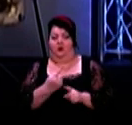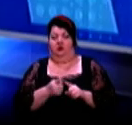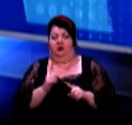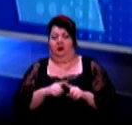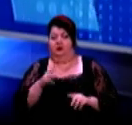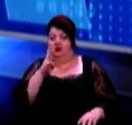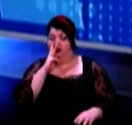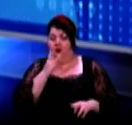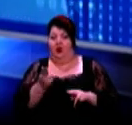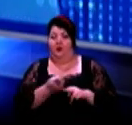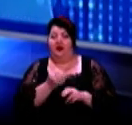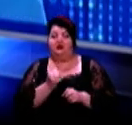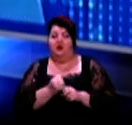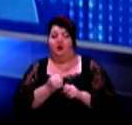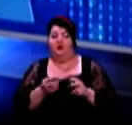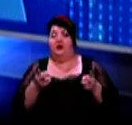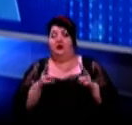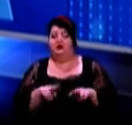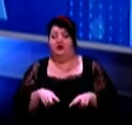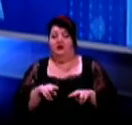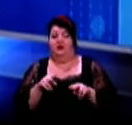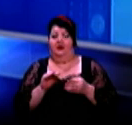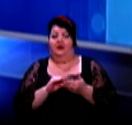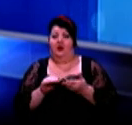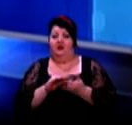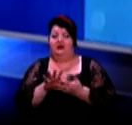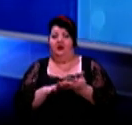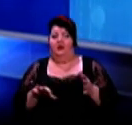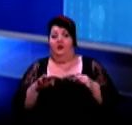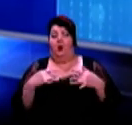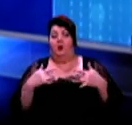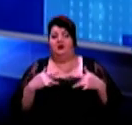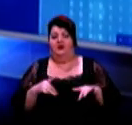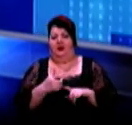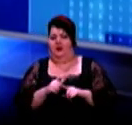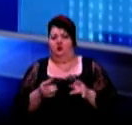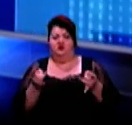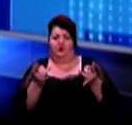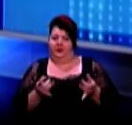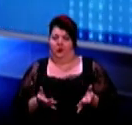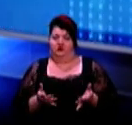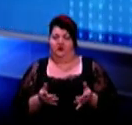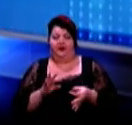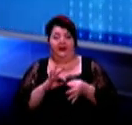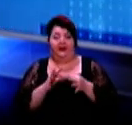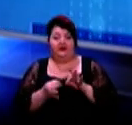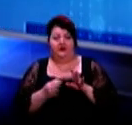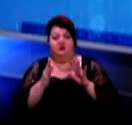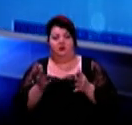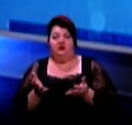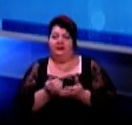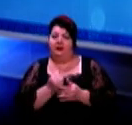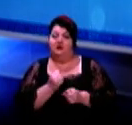плата. Без роботи залишитися чи написати заяву про звільнення дуже просто. Складніше буде знайти